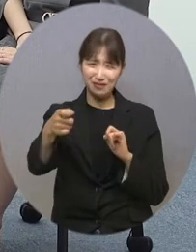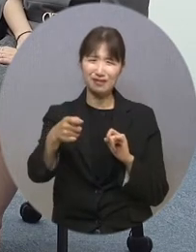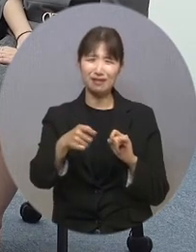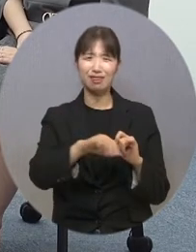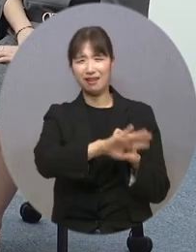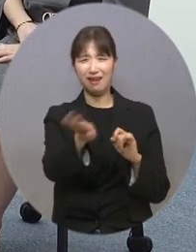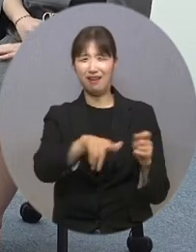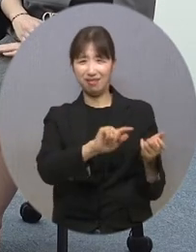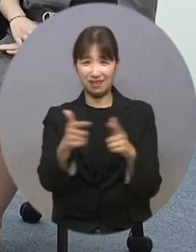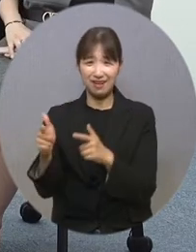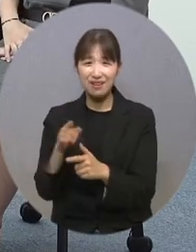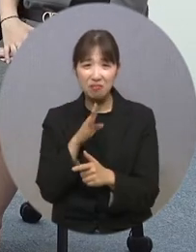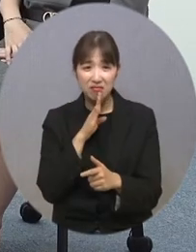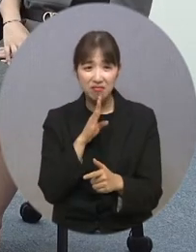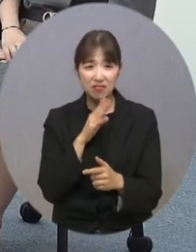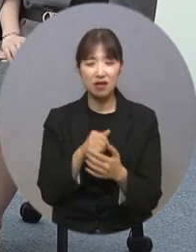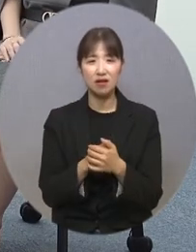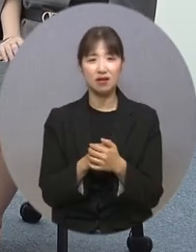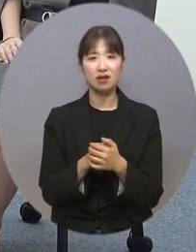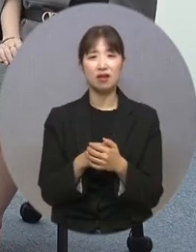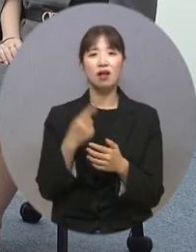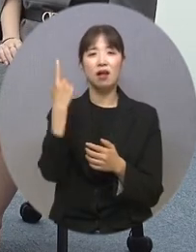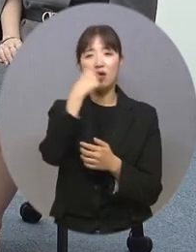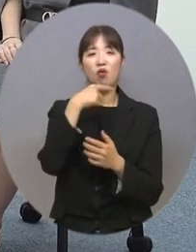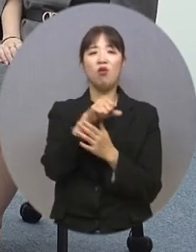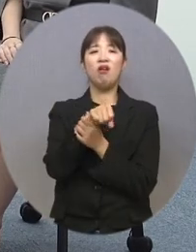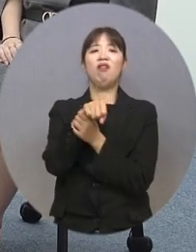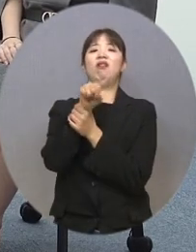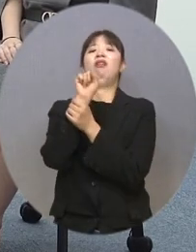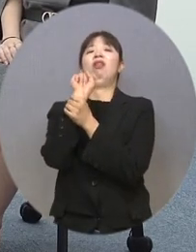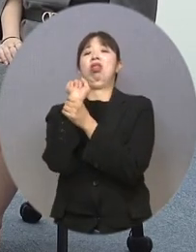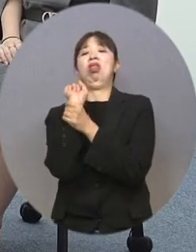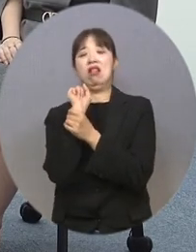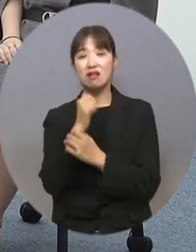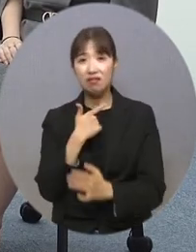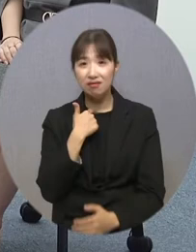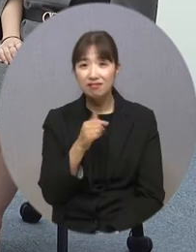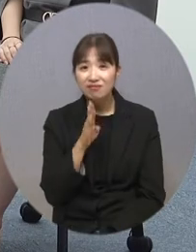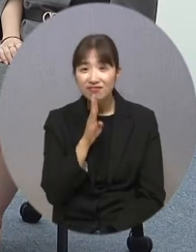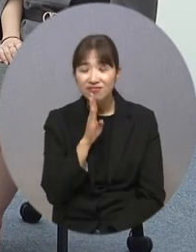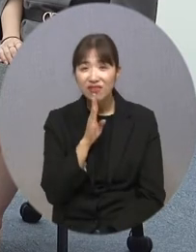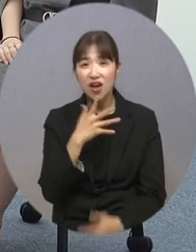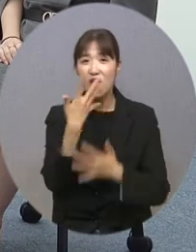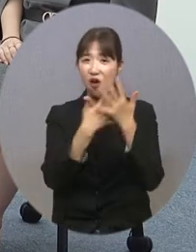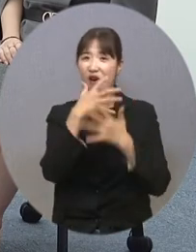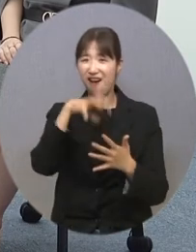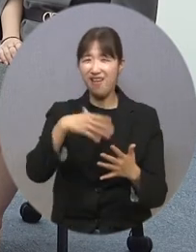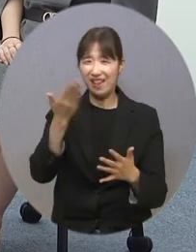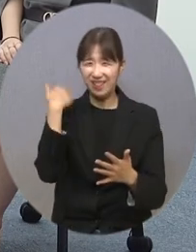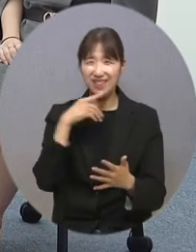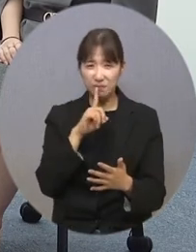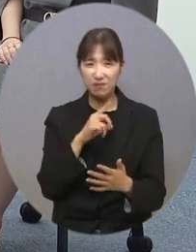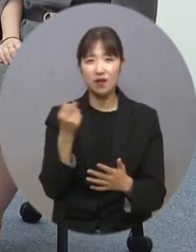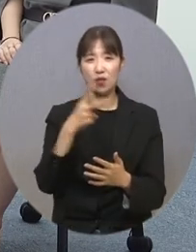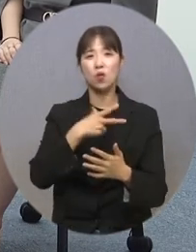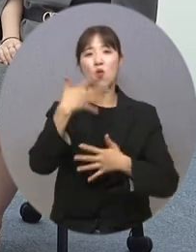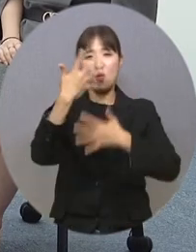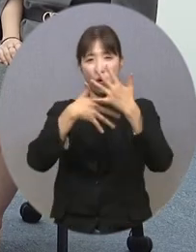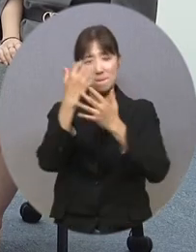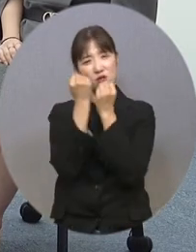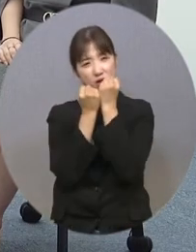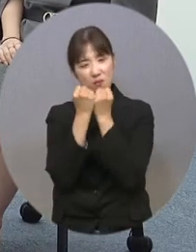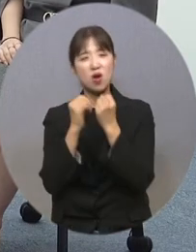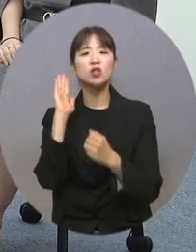거잖아요 뭐 이게 여기 고개만 꺾인다 그래 예전에 영화 관사에서 그런 얘기 있었어요 그죠 그 다음에 화면에서 리나 2